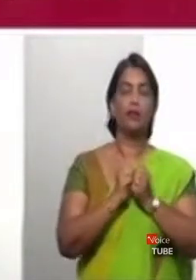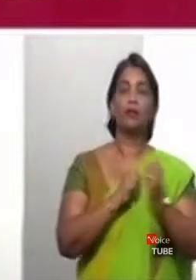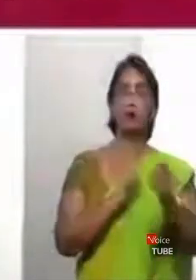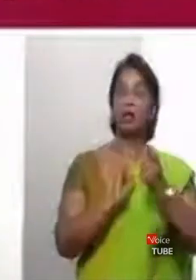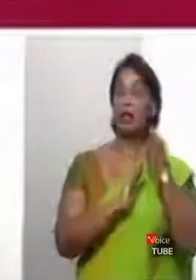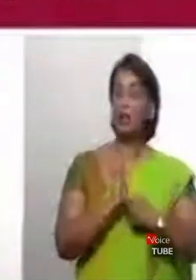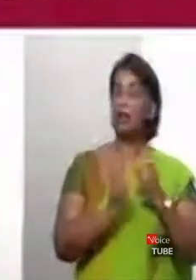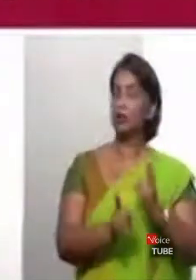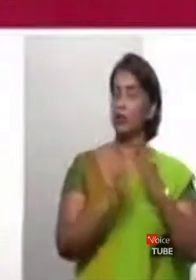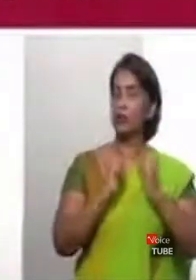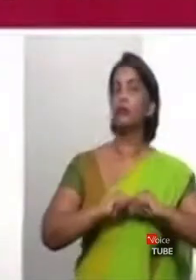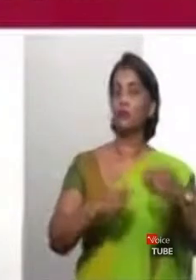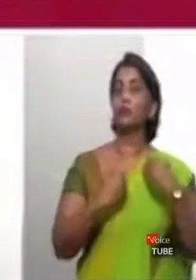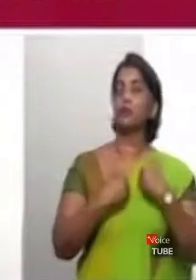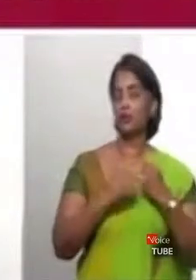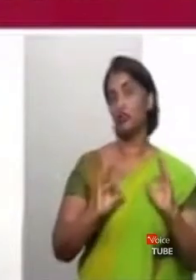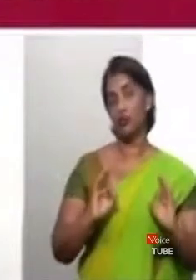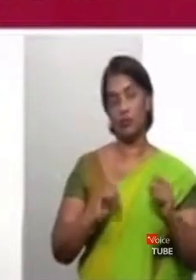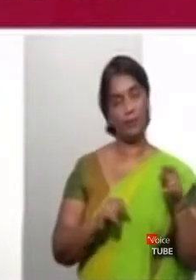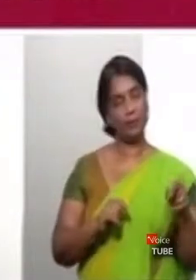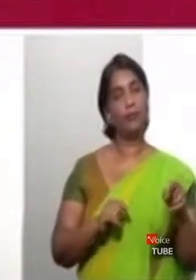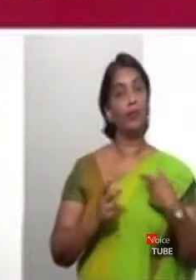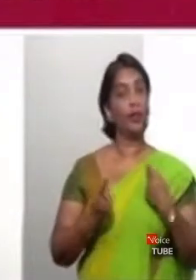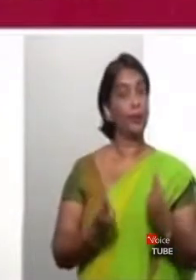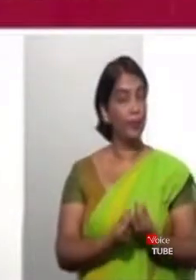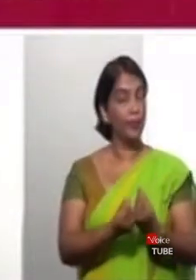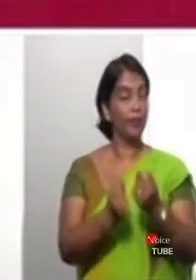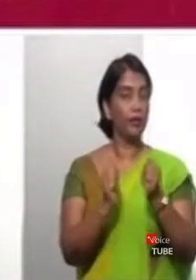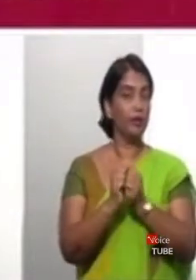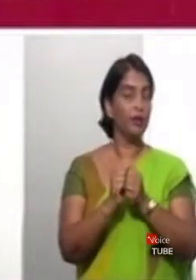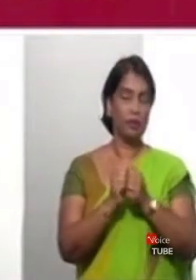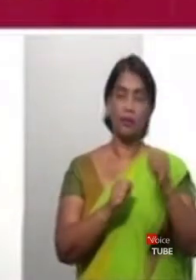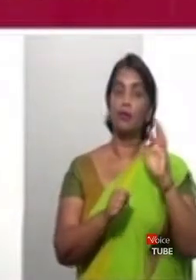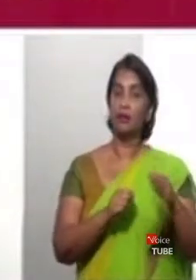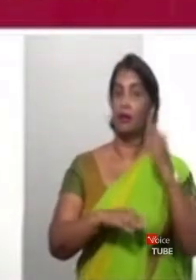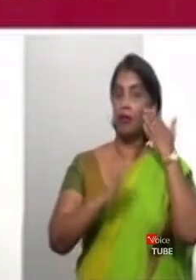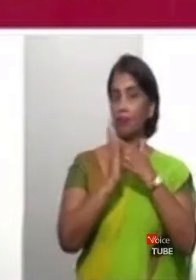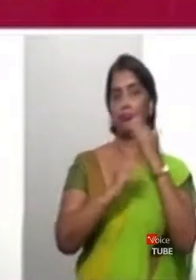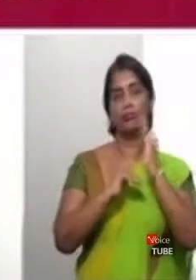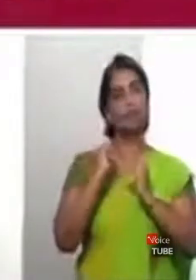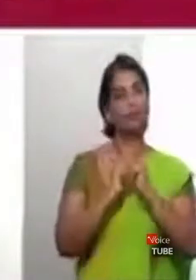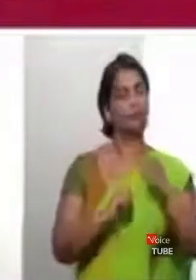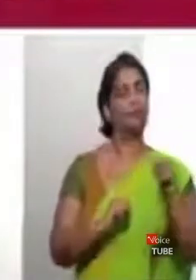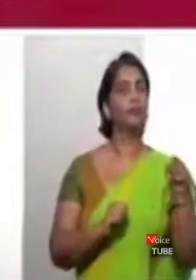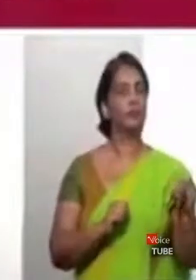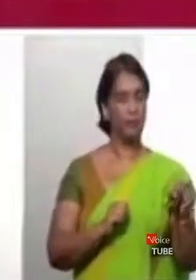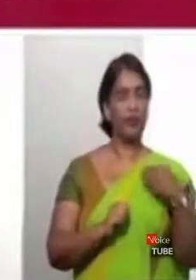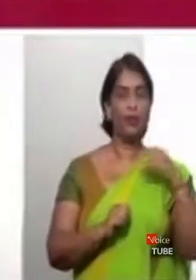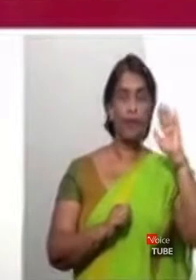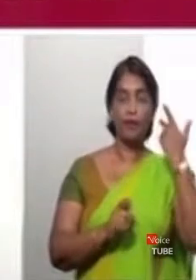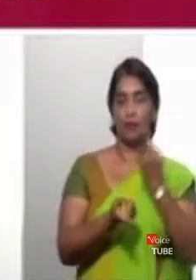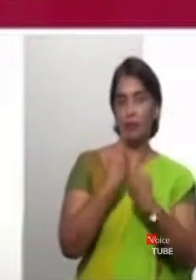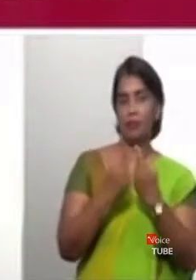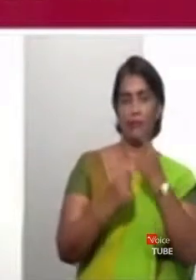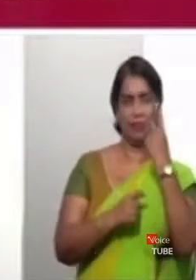ක්‍රියාමාර්ග නීත්‍යානුකූලව ගන්න අපි සූදානම්. කඩිනමින් ගත යුතු ක්‍රියාමාර්ග කීපයක් තිබුණා.